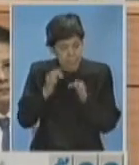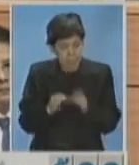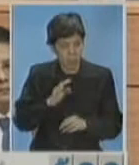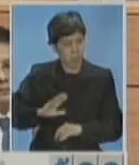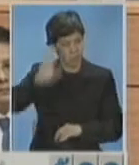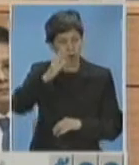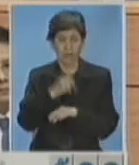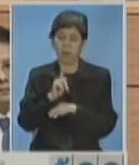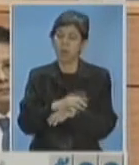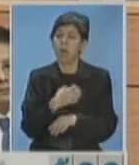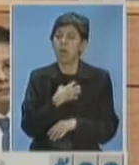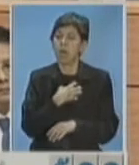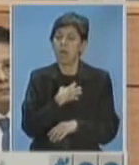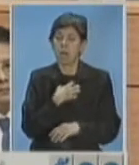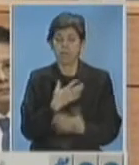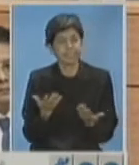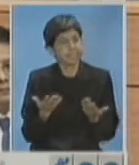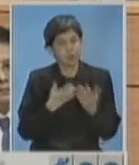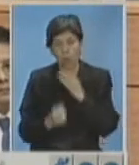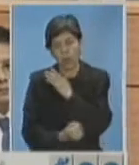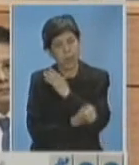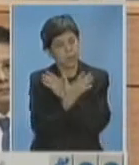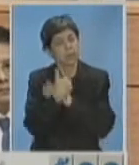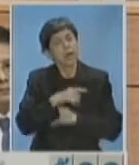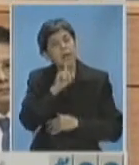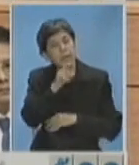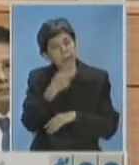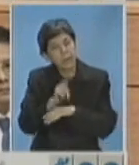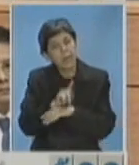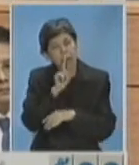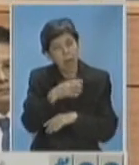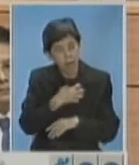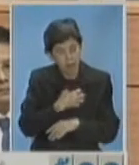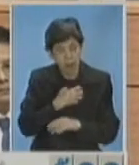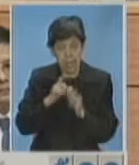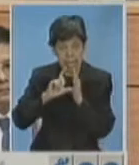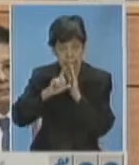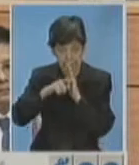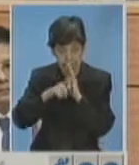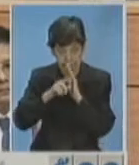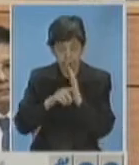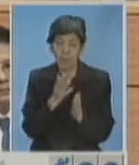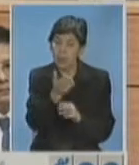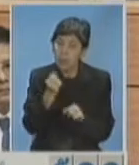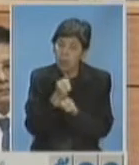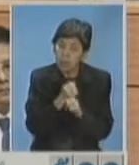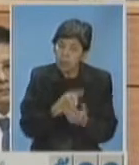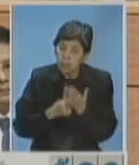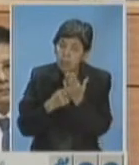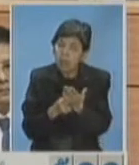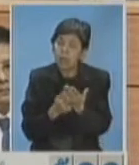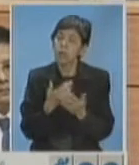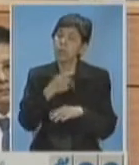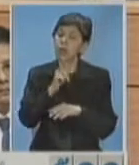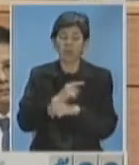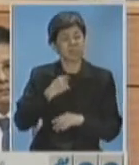ที่ประชุมกรรมาธิการงบประมาณแต่ไม่มีโอกาสจึงมากราบเรียนให้ท่านประธานได้รับทราบว่าเลขาธิการสภาเขาโยนไปให้ท่านประธานผ